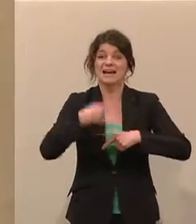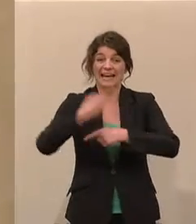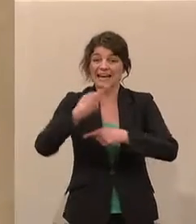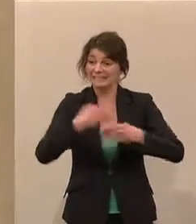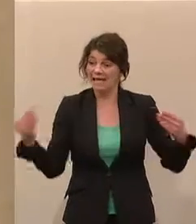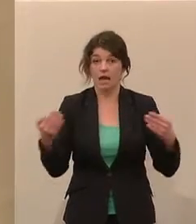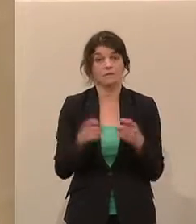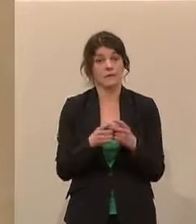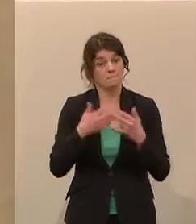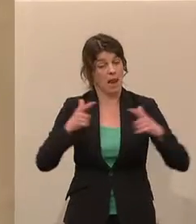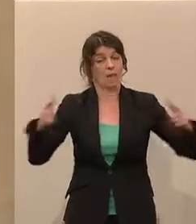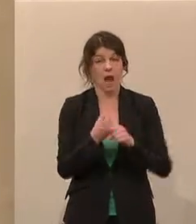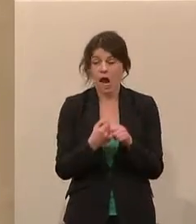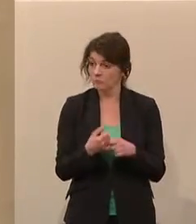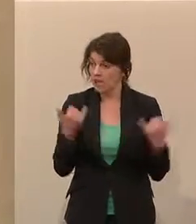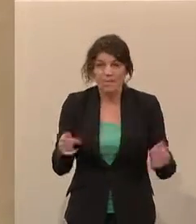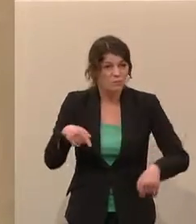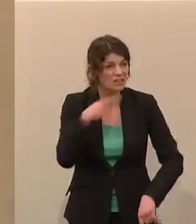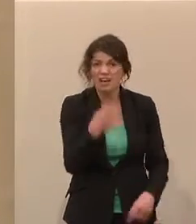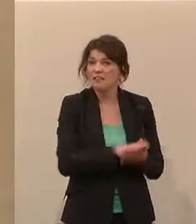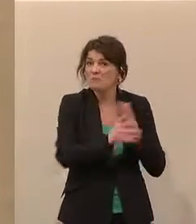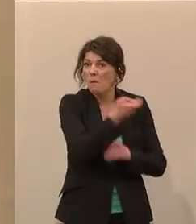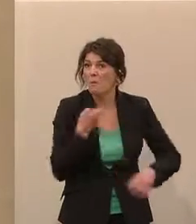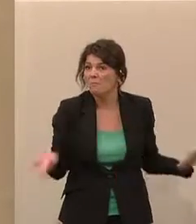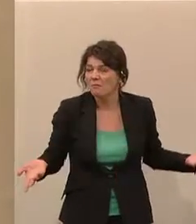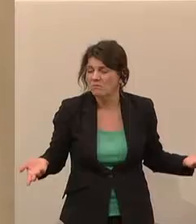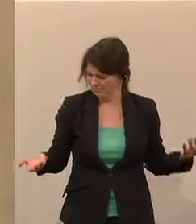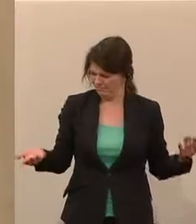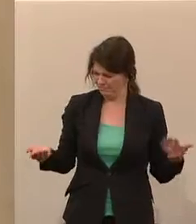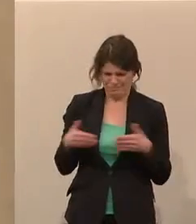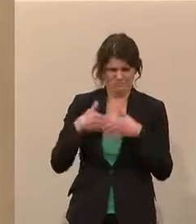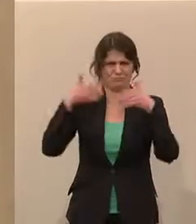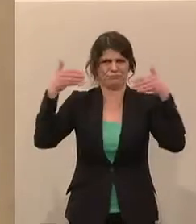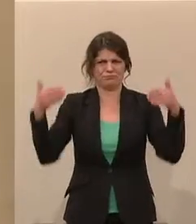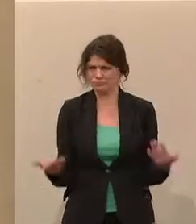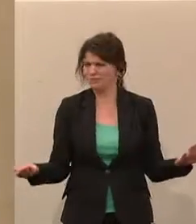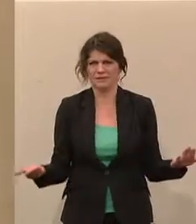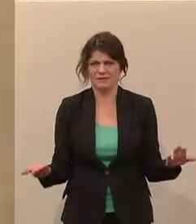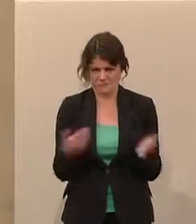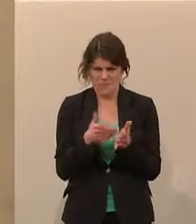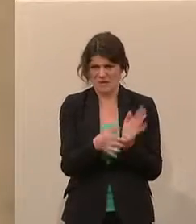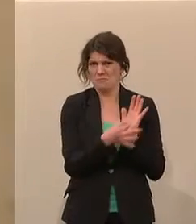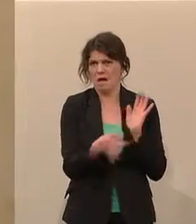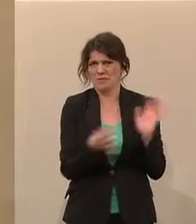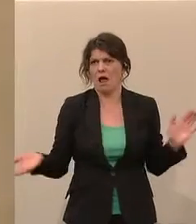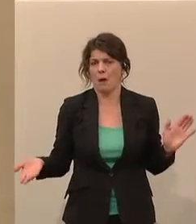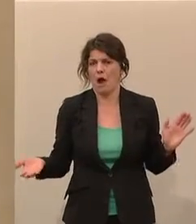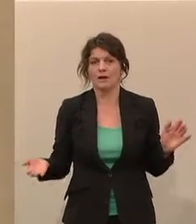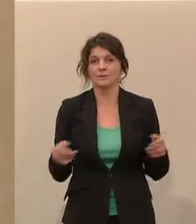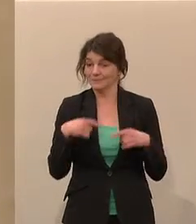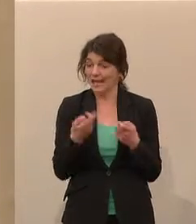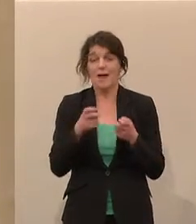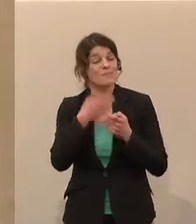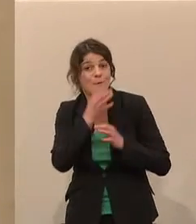Na, wenn Sie auf der anderen Seite sagen, dass momentan eh niemand über diese Grenze will. Also wie passen für Sie diese Maßnahmen zusammen? Dann krönen wir